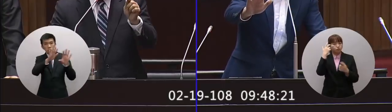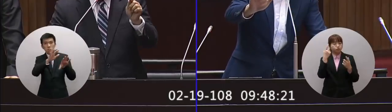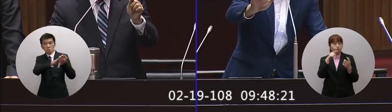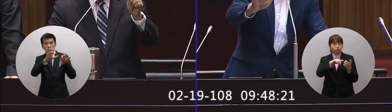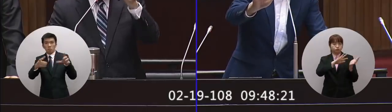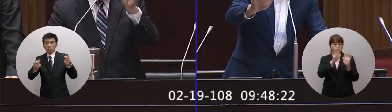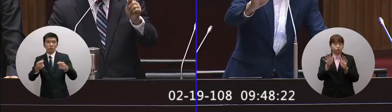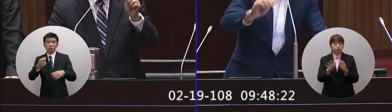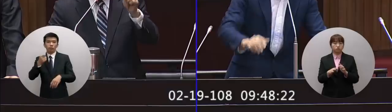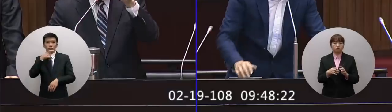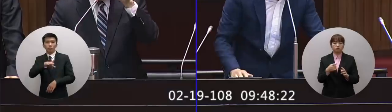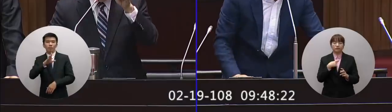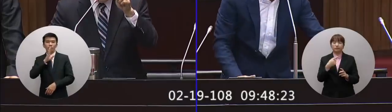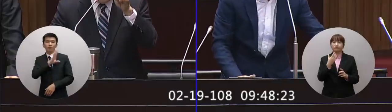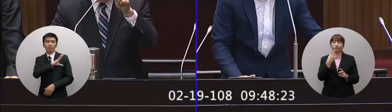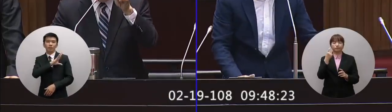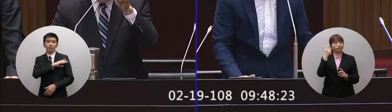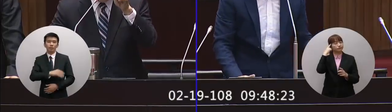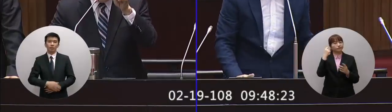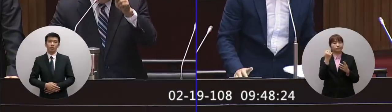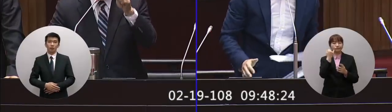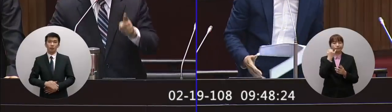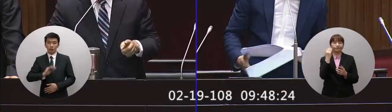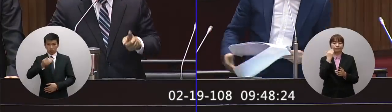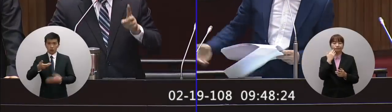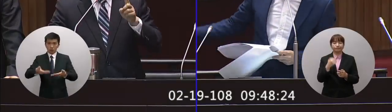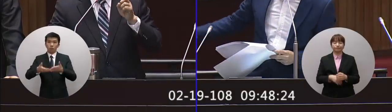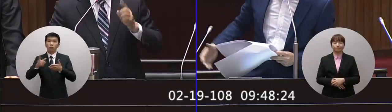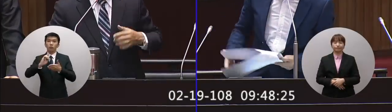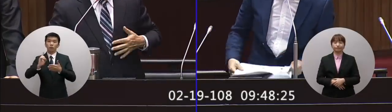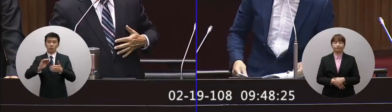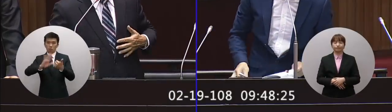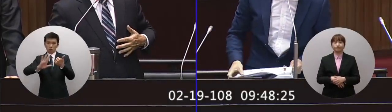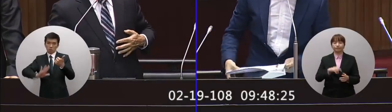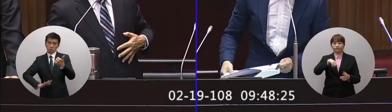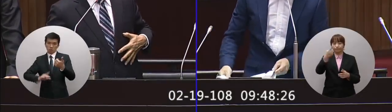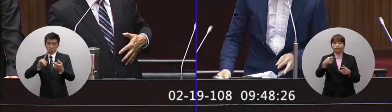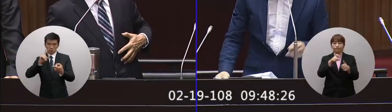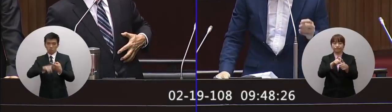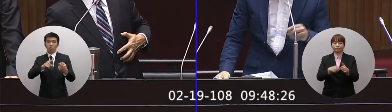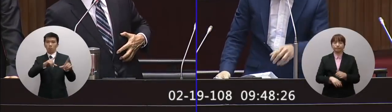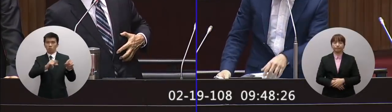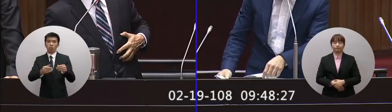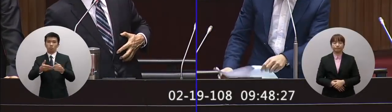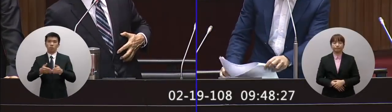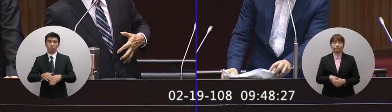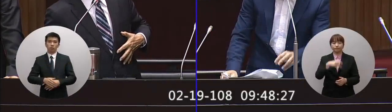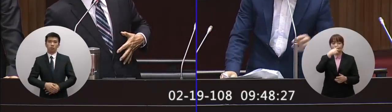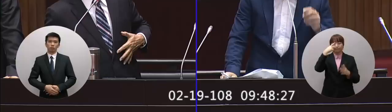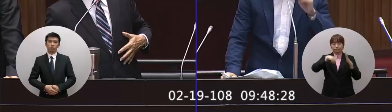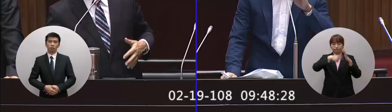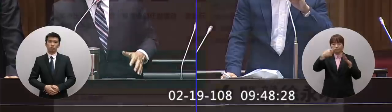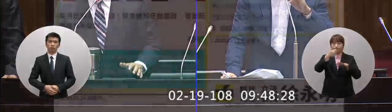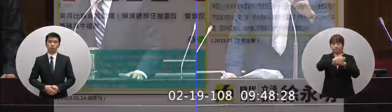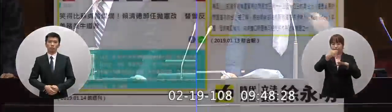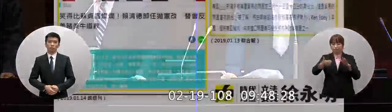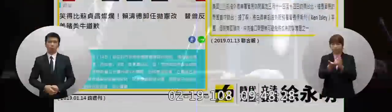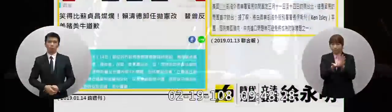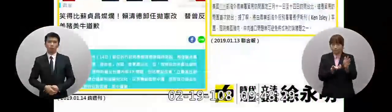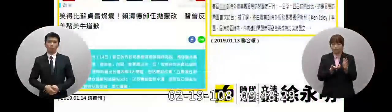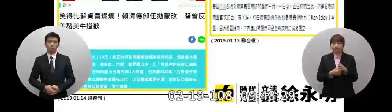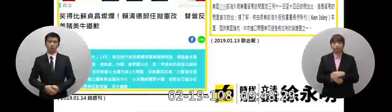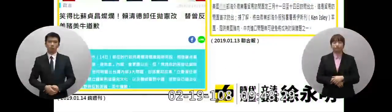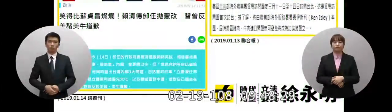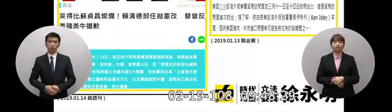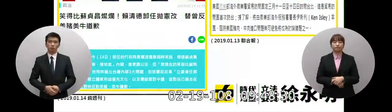括丘吉尔。 我真的是感到遗憾， 一定要有那个态度。 院长，下一题。赖院长下台前哦，讲